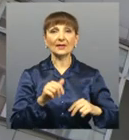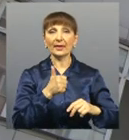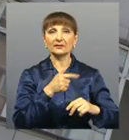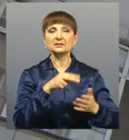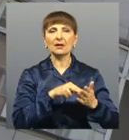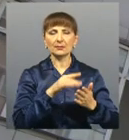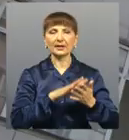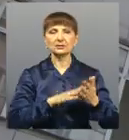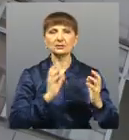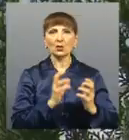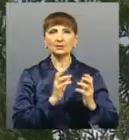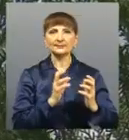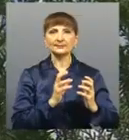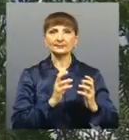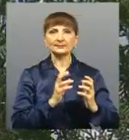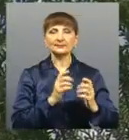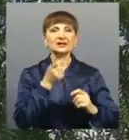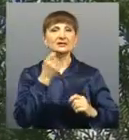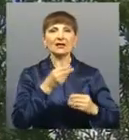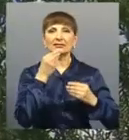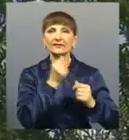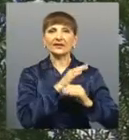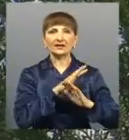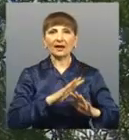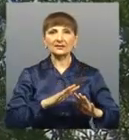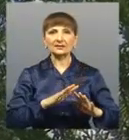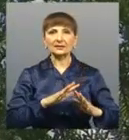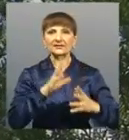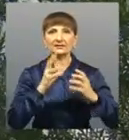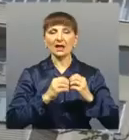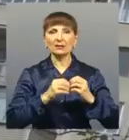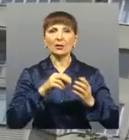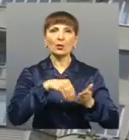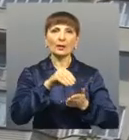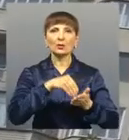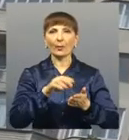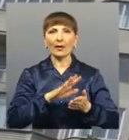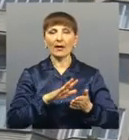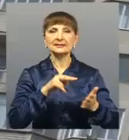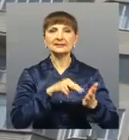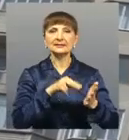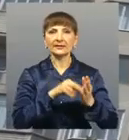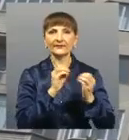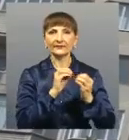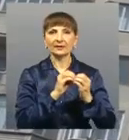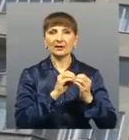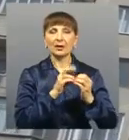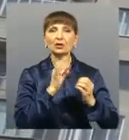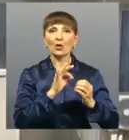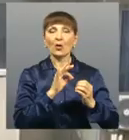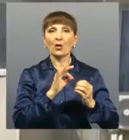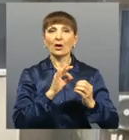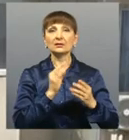на них продолжают сохраняться, то есть на них никак не влияет в целом покупательская способность. Цены держатся, разве что